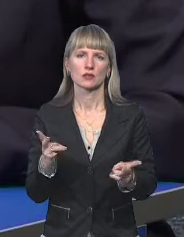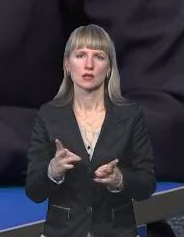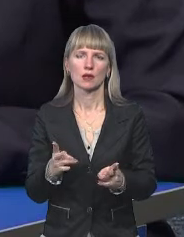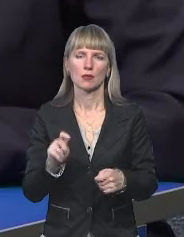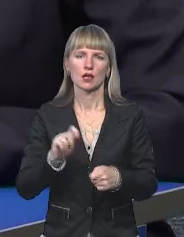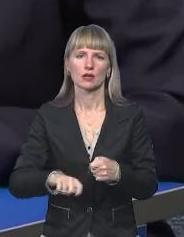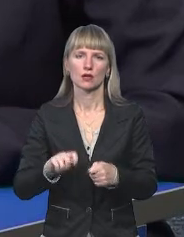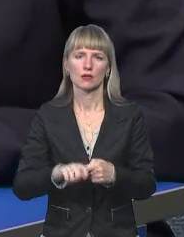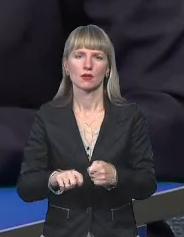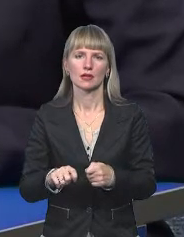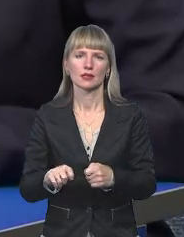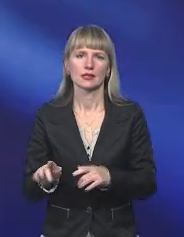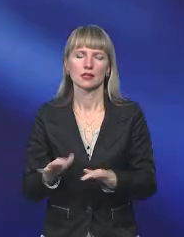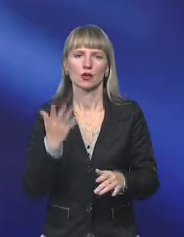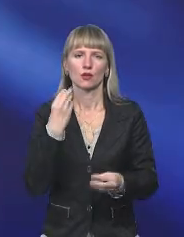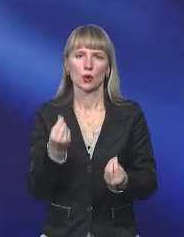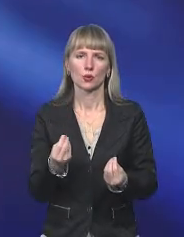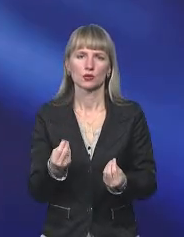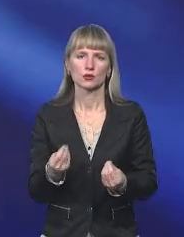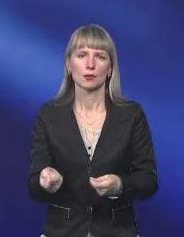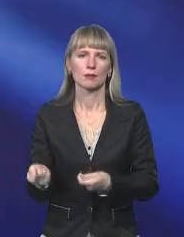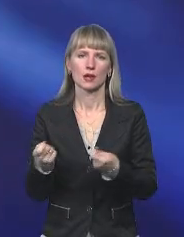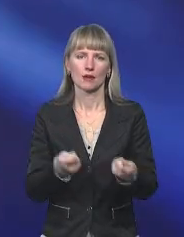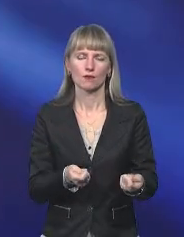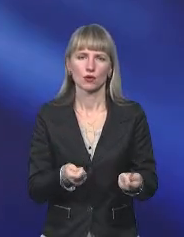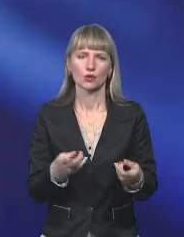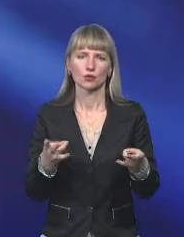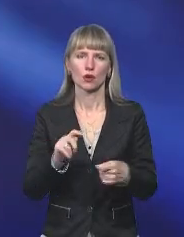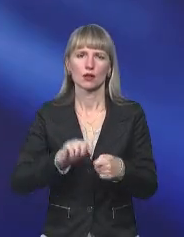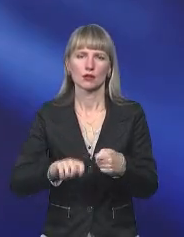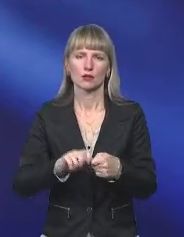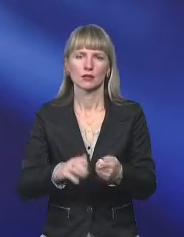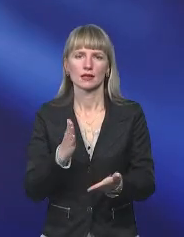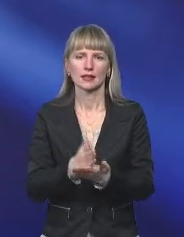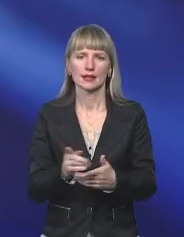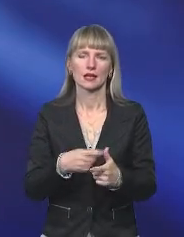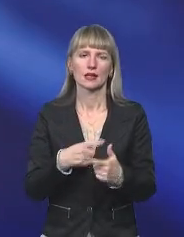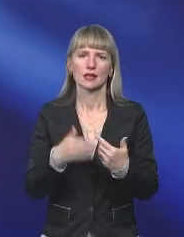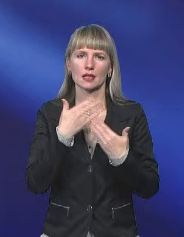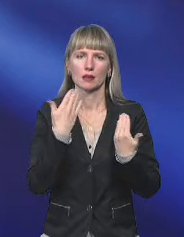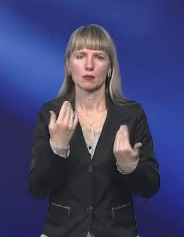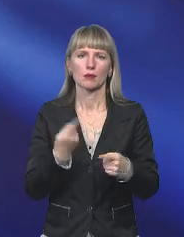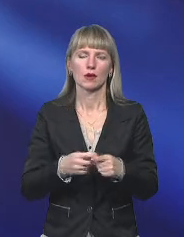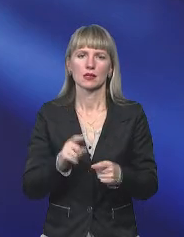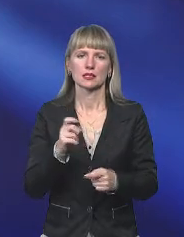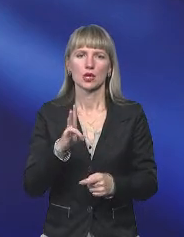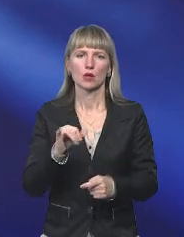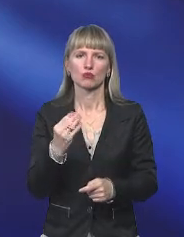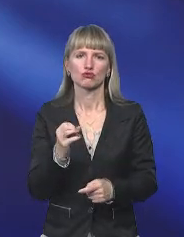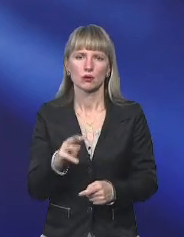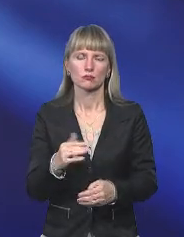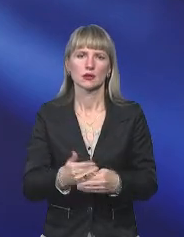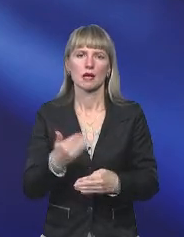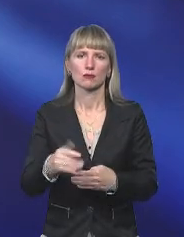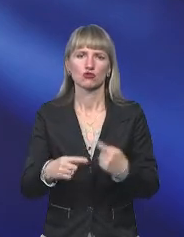якось контролювати дії, коли кошти приходять вже до ТВО, контролюйте, чи є, чи нема. То ми з НУШем запізнюємося